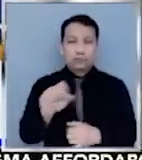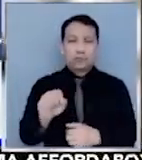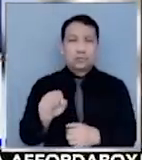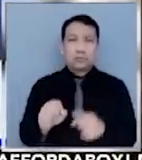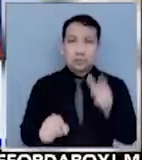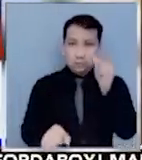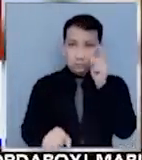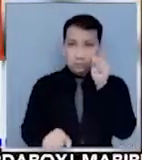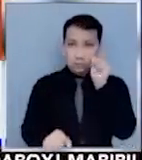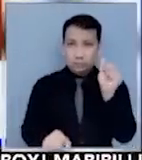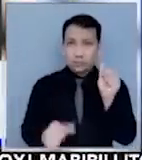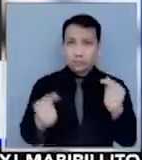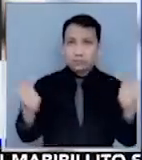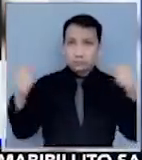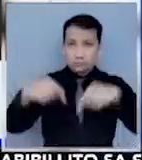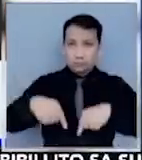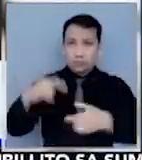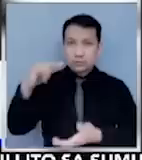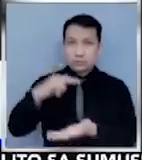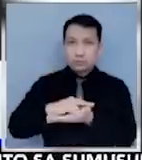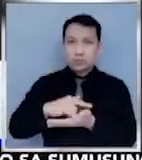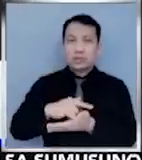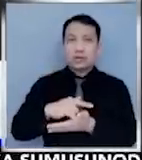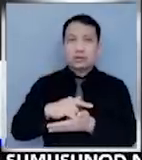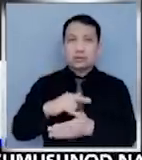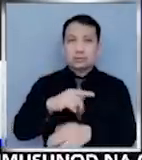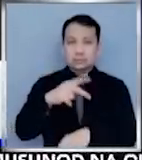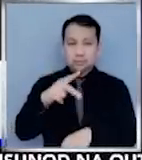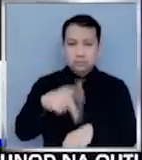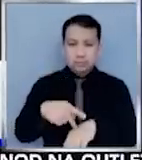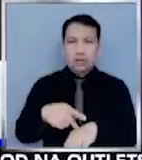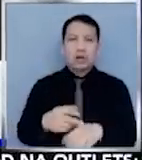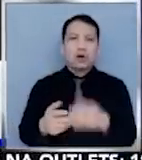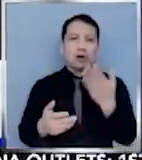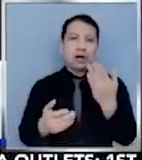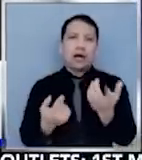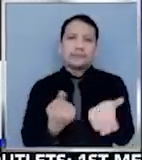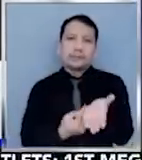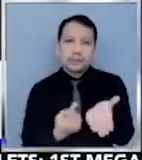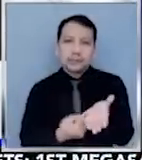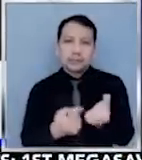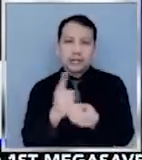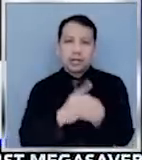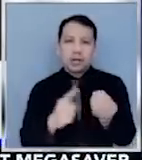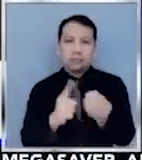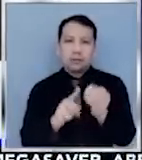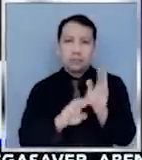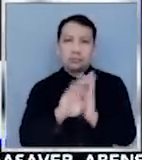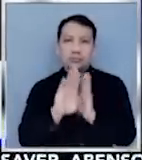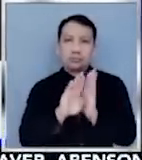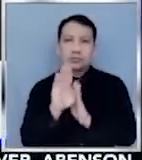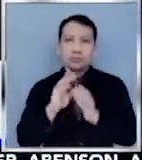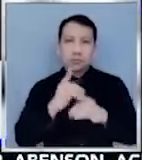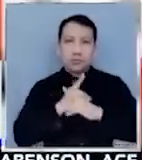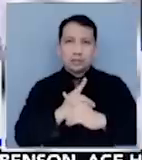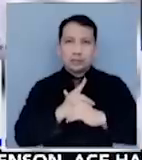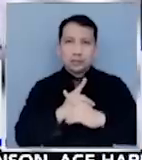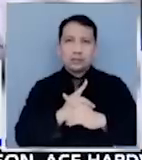ang darating sa bansa. Isa sa tatalakayin sa kanyang pagbisita, ang Enhanced Defense Cooperation Agreement o